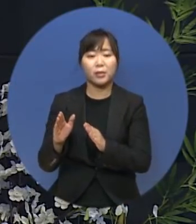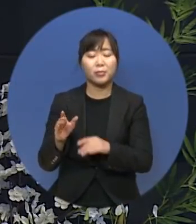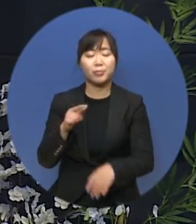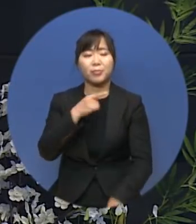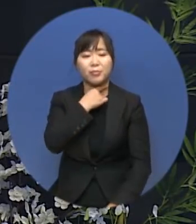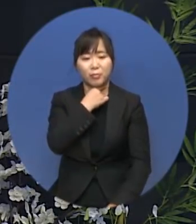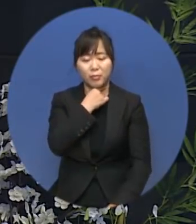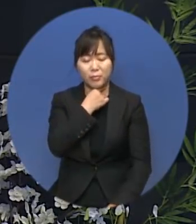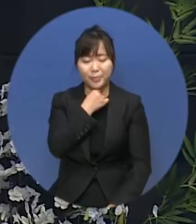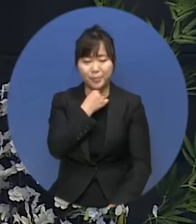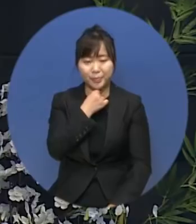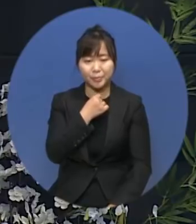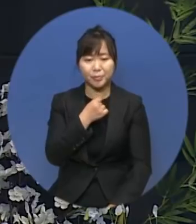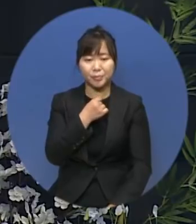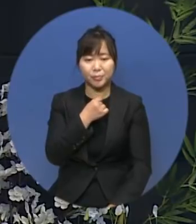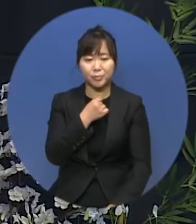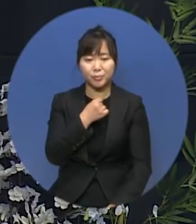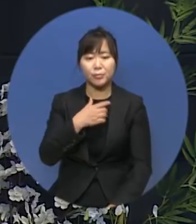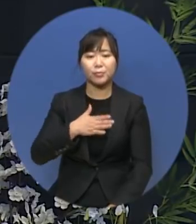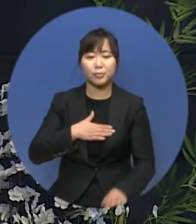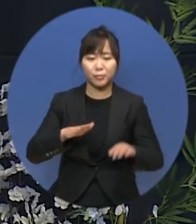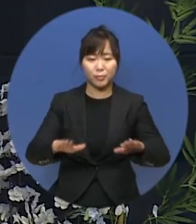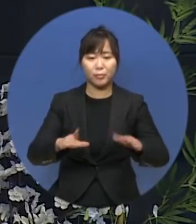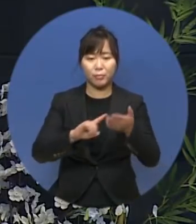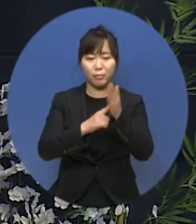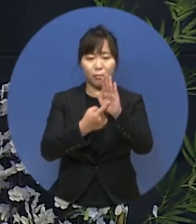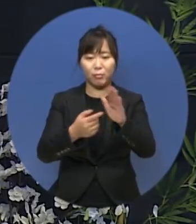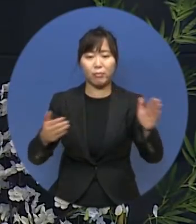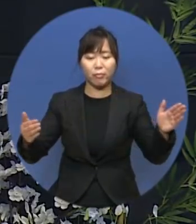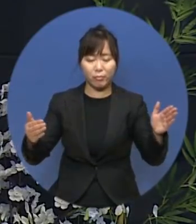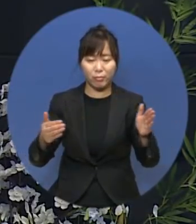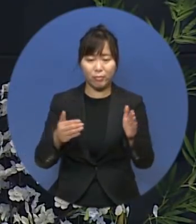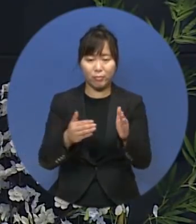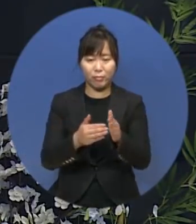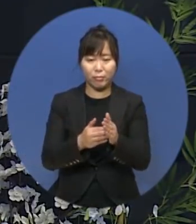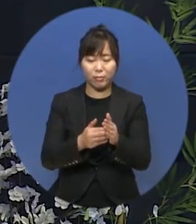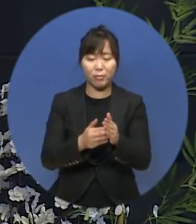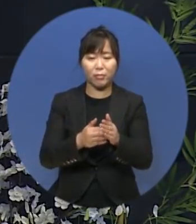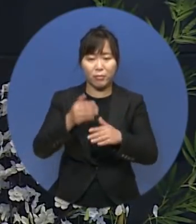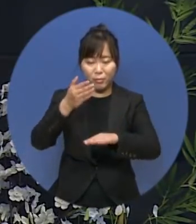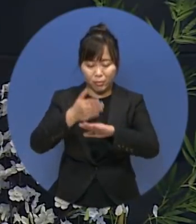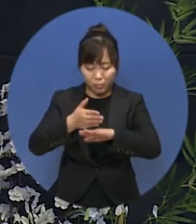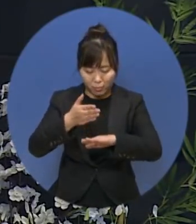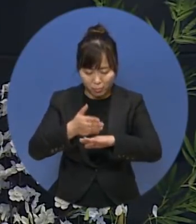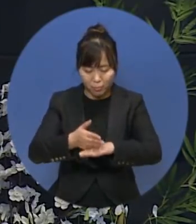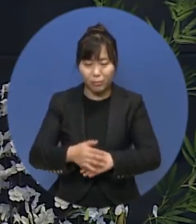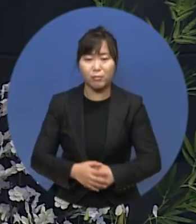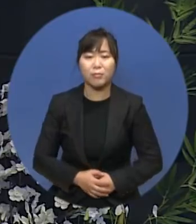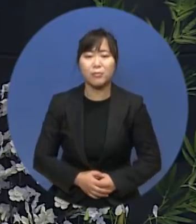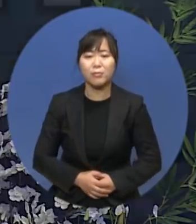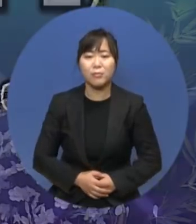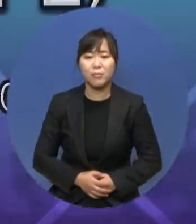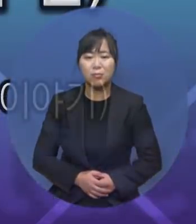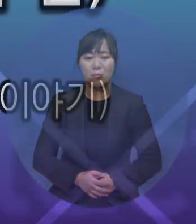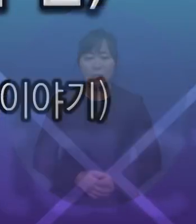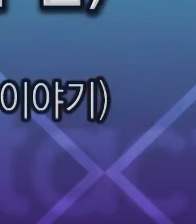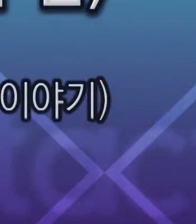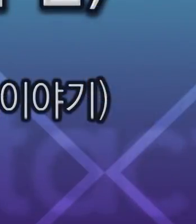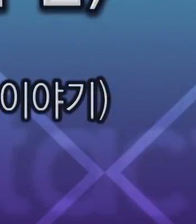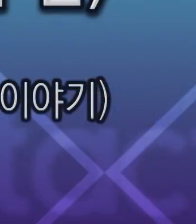환경이 마련될 수 있기를 바라면서 저는 오늘 발표를 마치도록 하겠습니다. 네, 감사합니다.